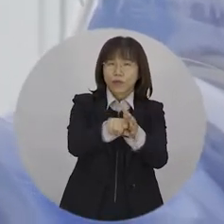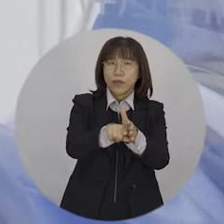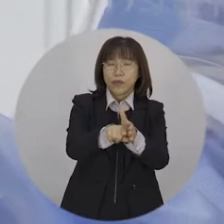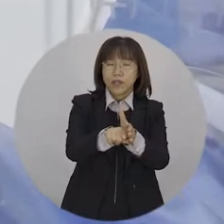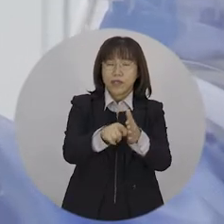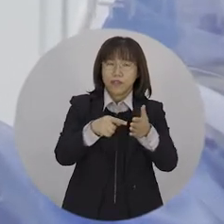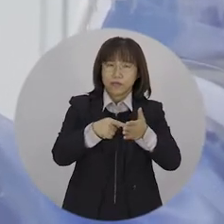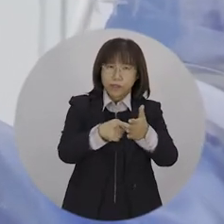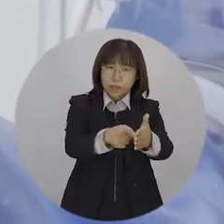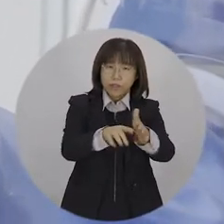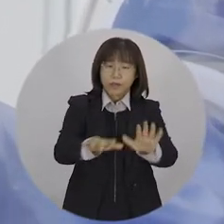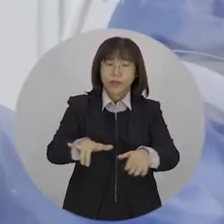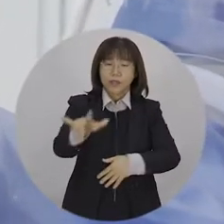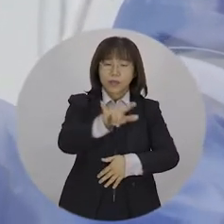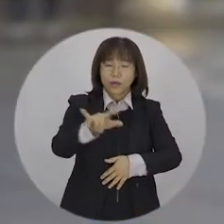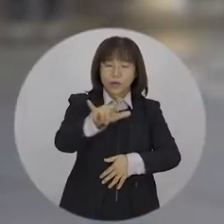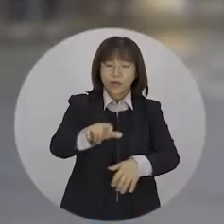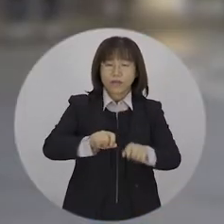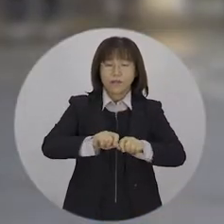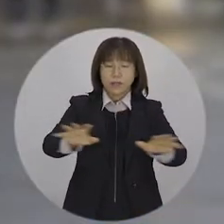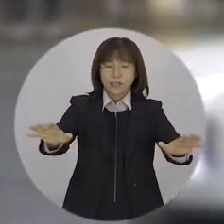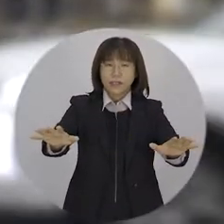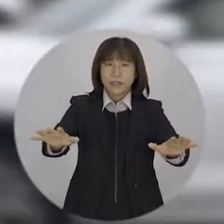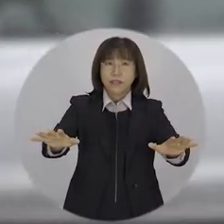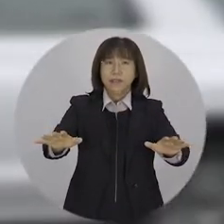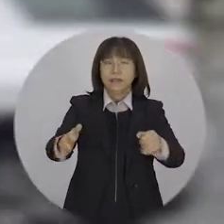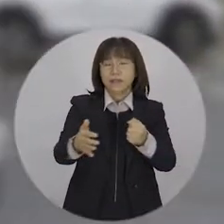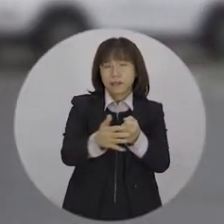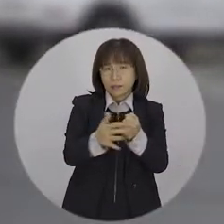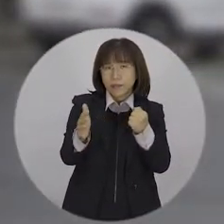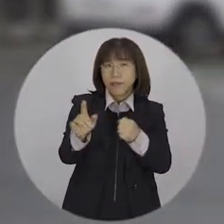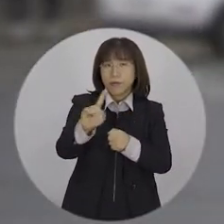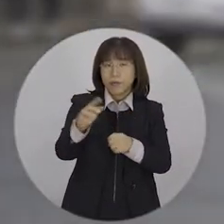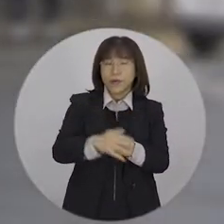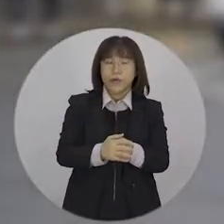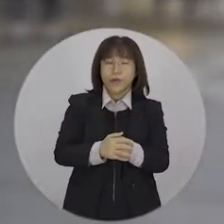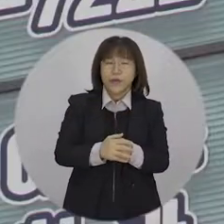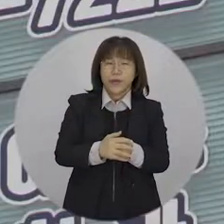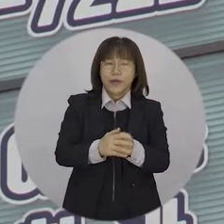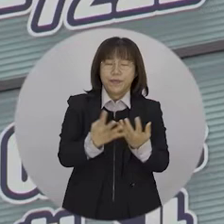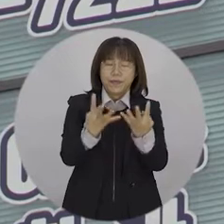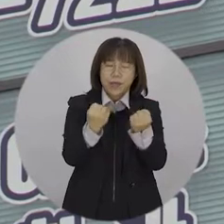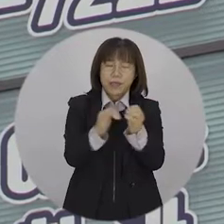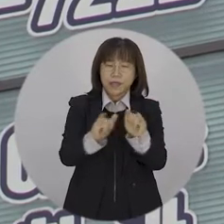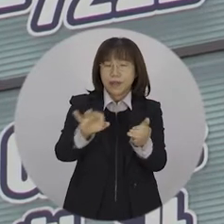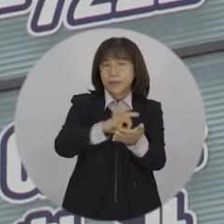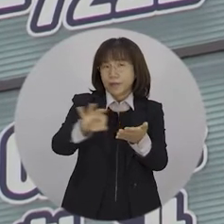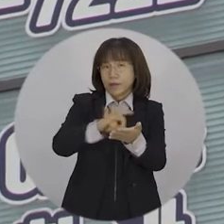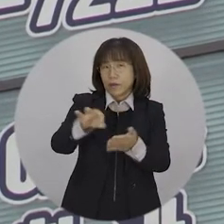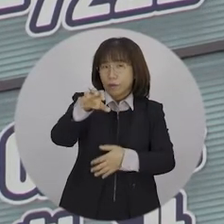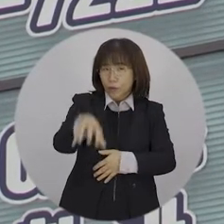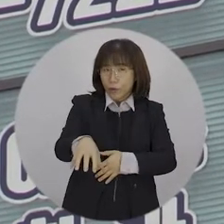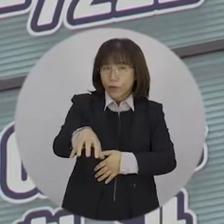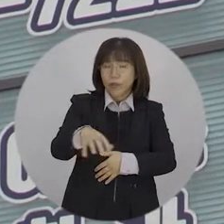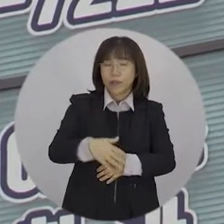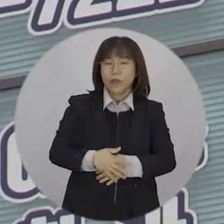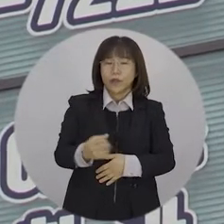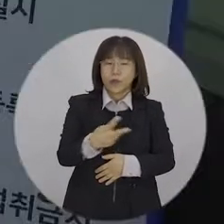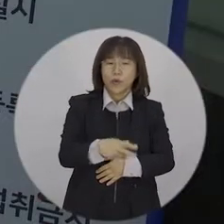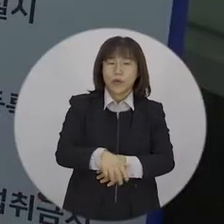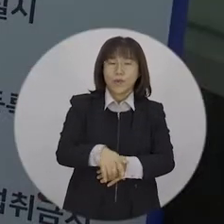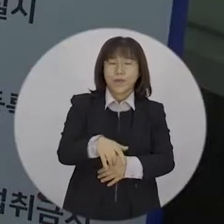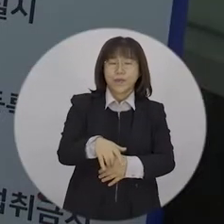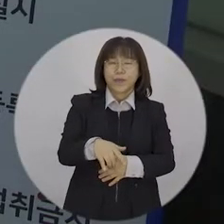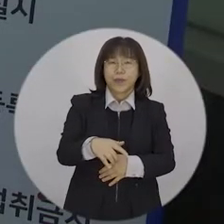합니다 최근 코로나 1구 확진 자 증가 추세에 따라 지역 내 다중이용시설 등을 집중 점검하고 방역